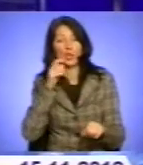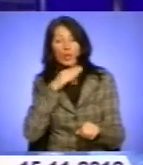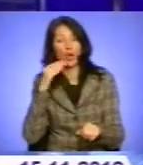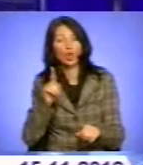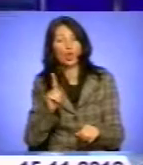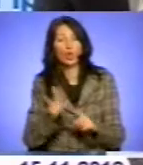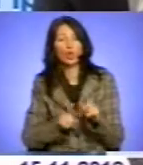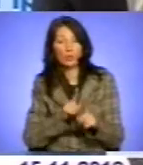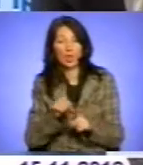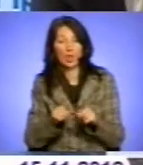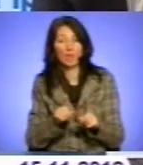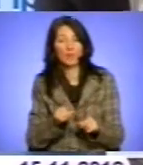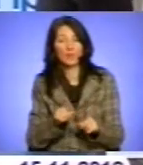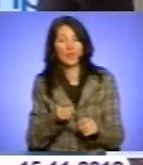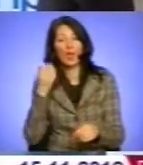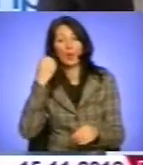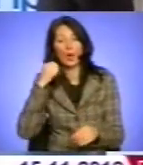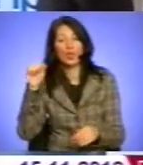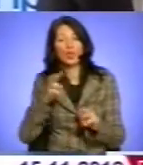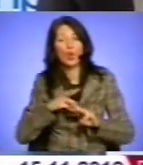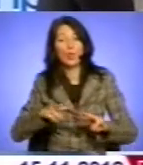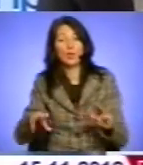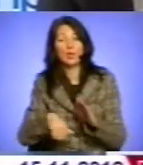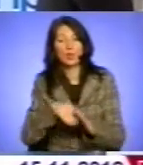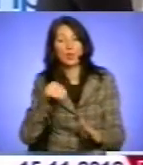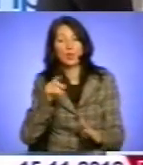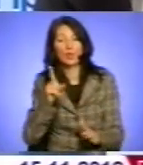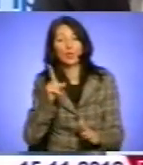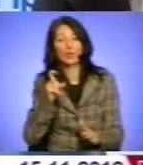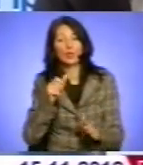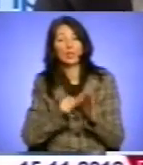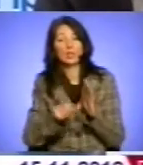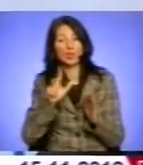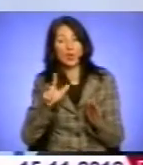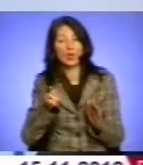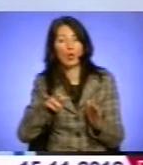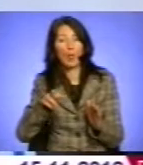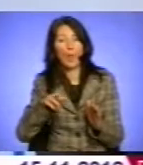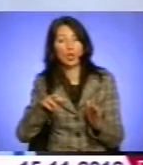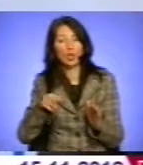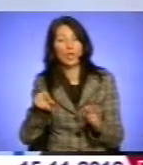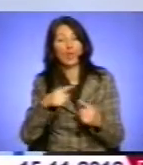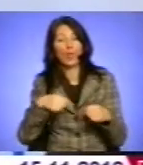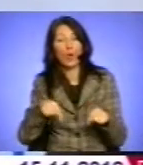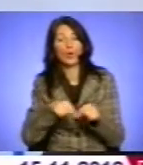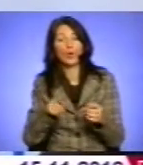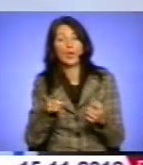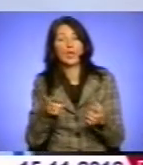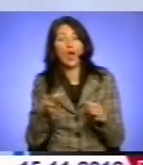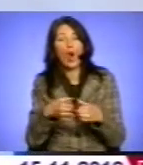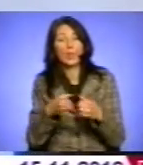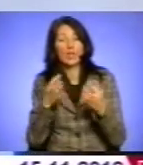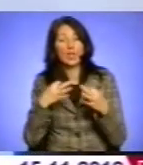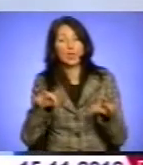сюжеті. Переможець у парламентських виборах по 163-му мажоритарному округу від Всеукраїнського об'єднання «Свобода» Олексій